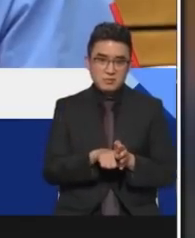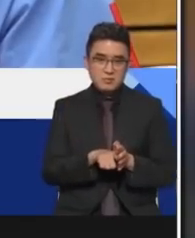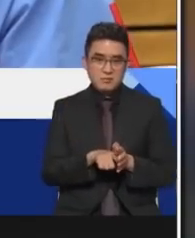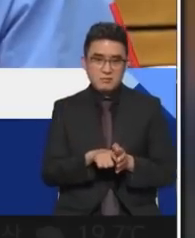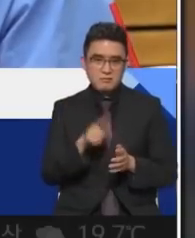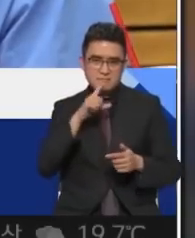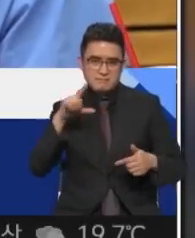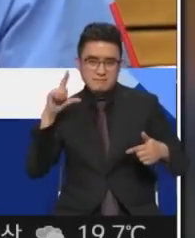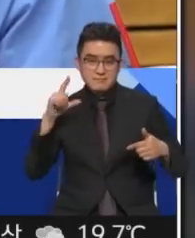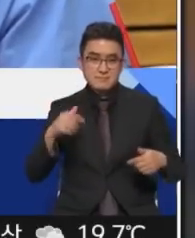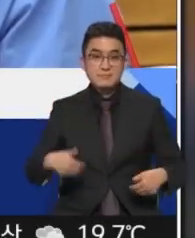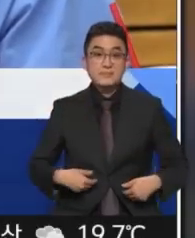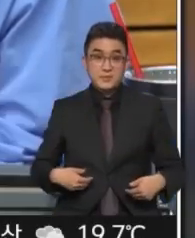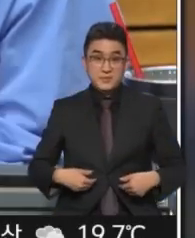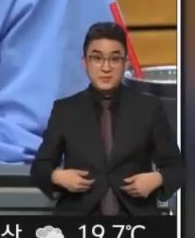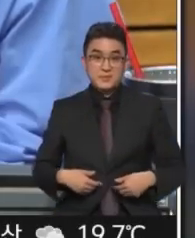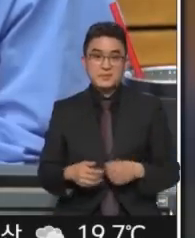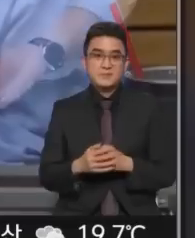바람이 우리는 반드시 필요한 것이죠.